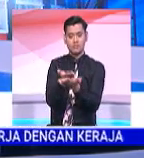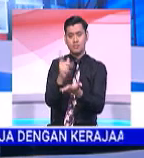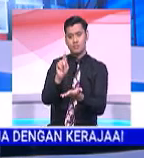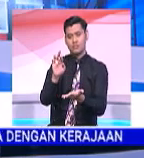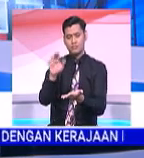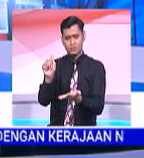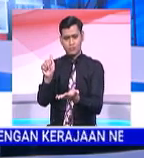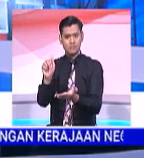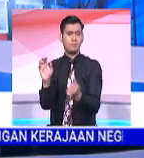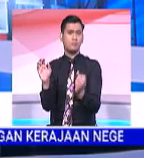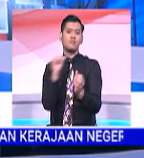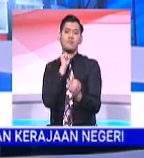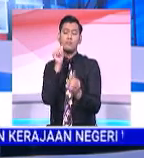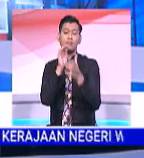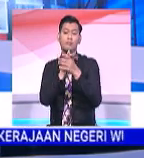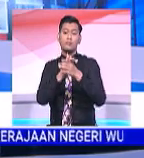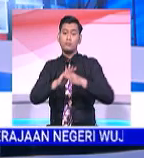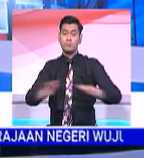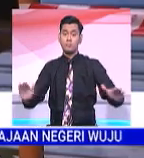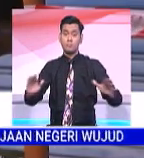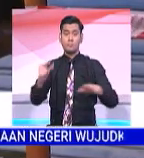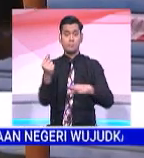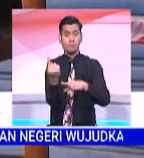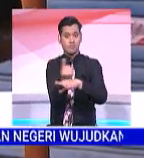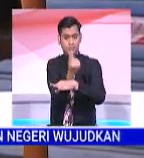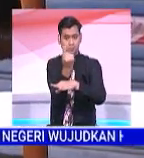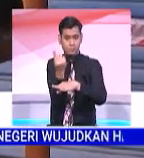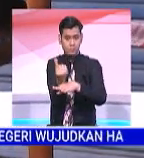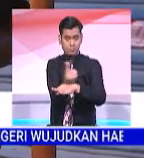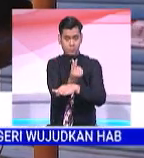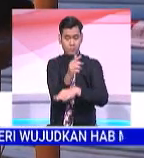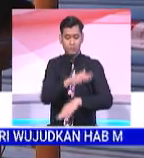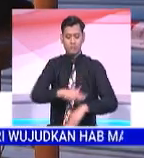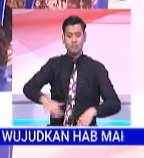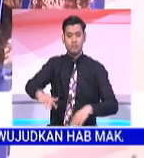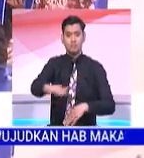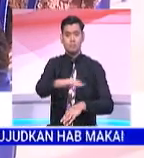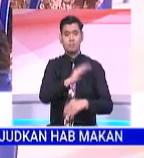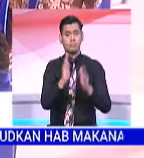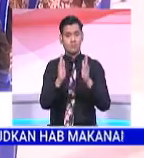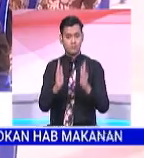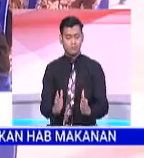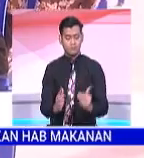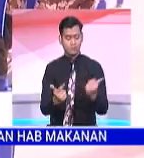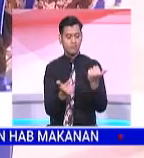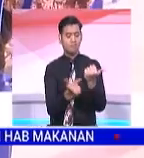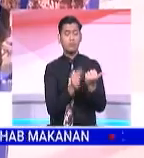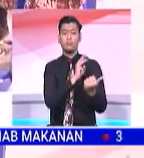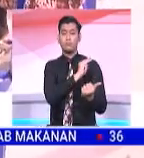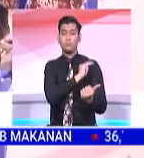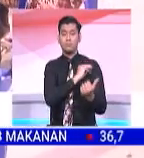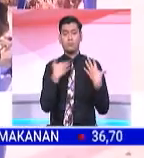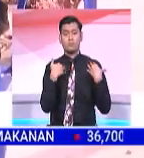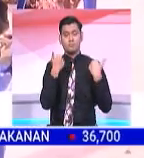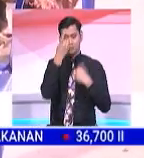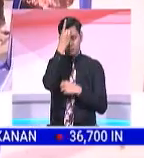Trend peningkatan itu direkod melebihi 0.9 sejak 20 Mac lalu.